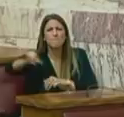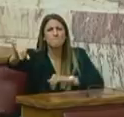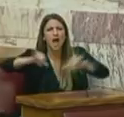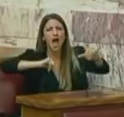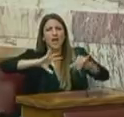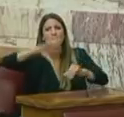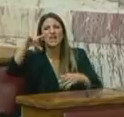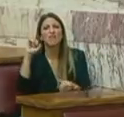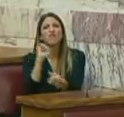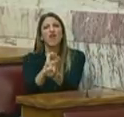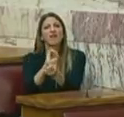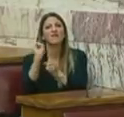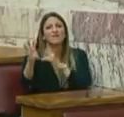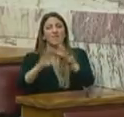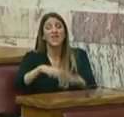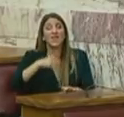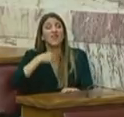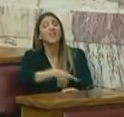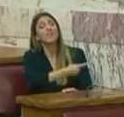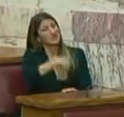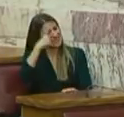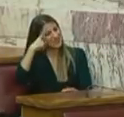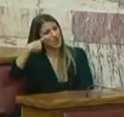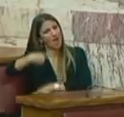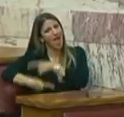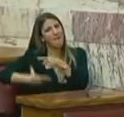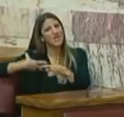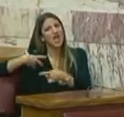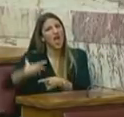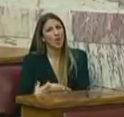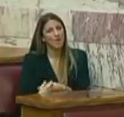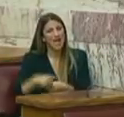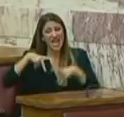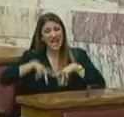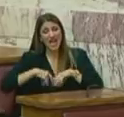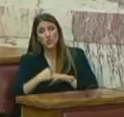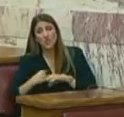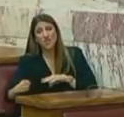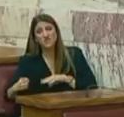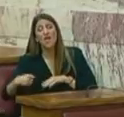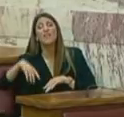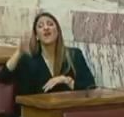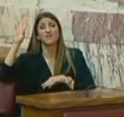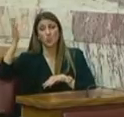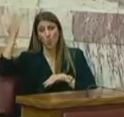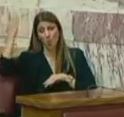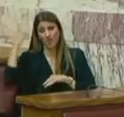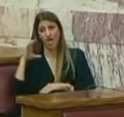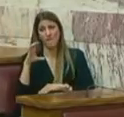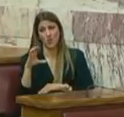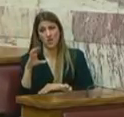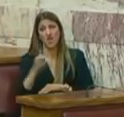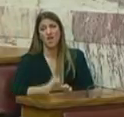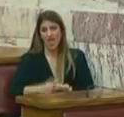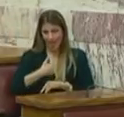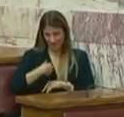φυλακές. Δεν καταλάβαιναν από το κράτος της δεξιάς και τους μπαμπούλες εκείνης της εποχής. Και θα